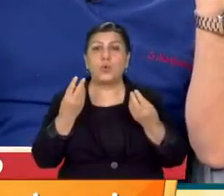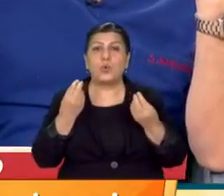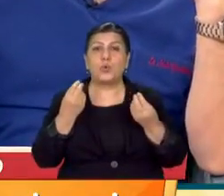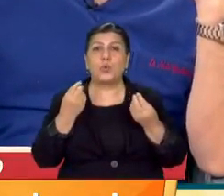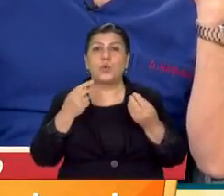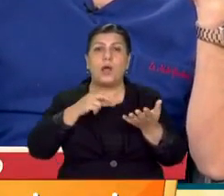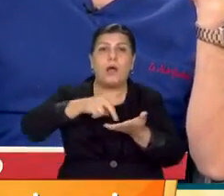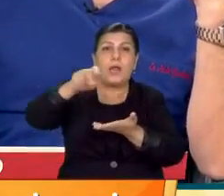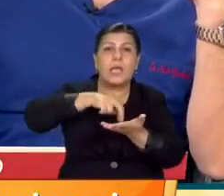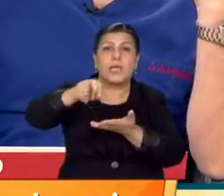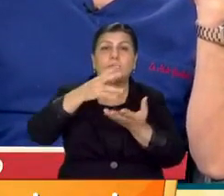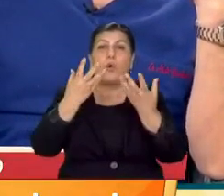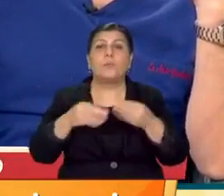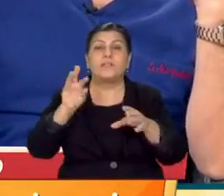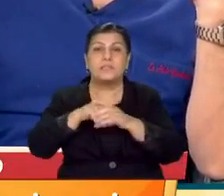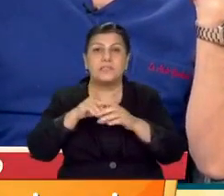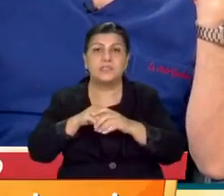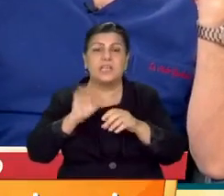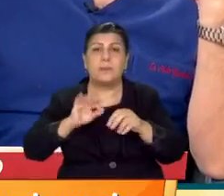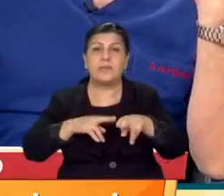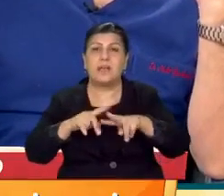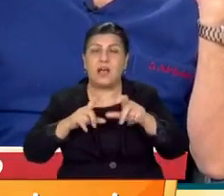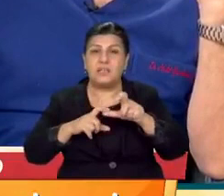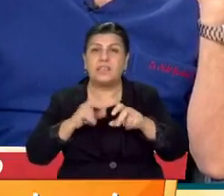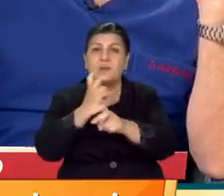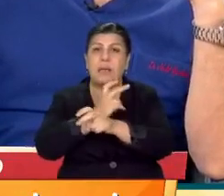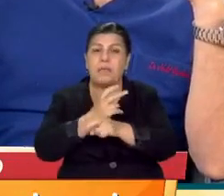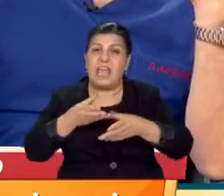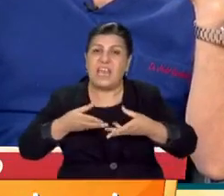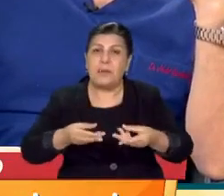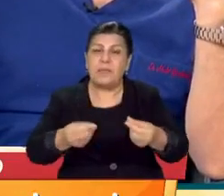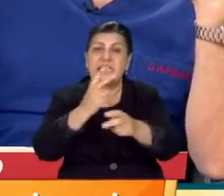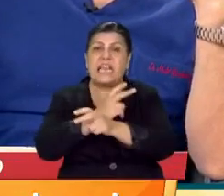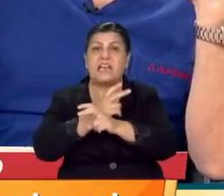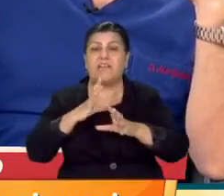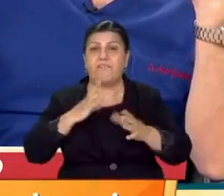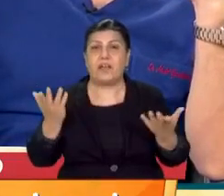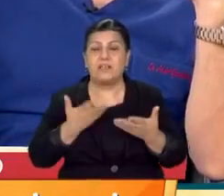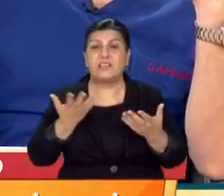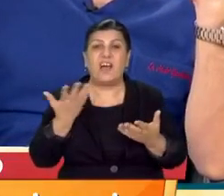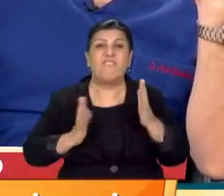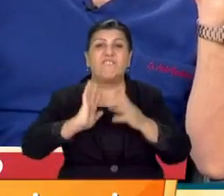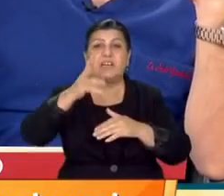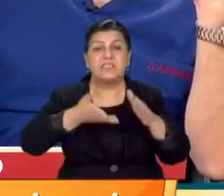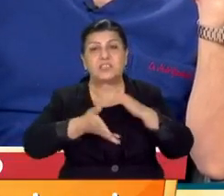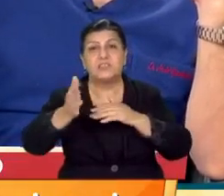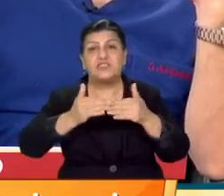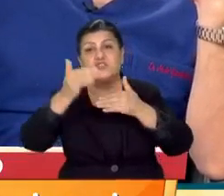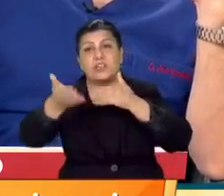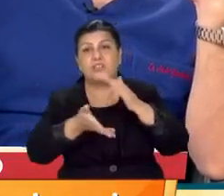Maalesef bu yüzden evde değilim kalsın Hem kemik erime riskleri var artık Yani daha fazla çıkmaları lazım